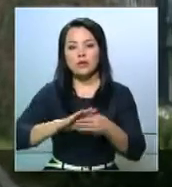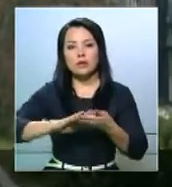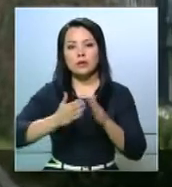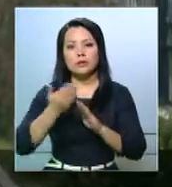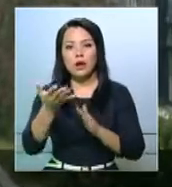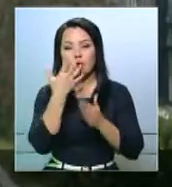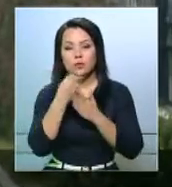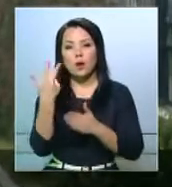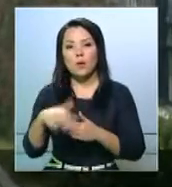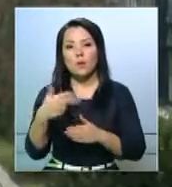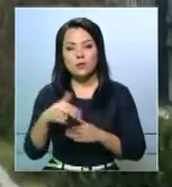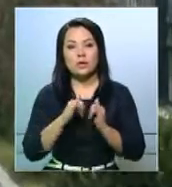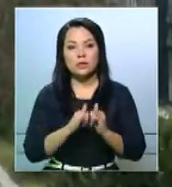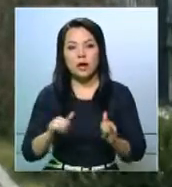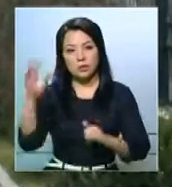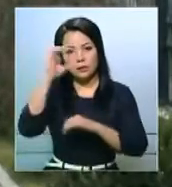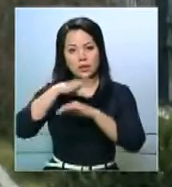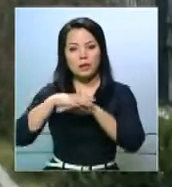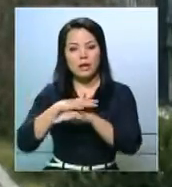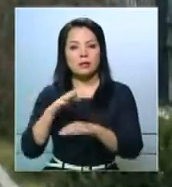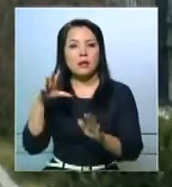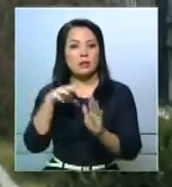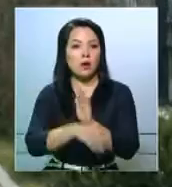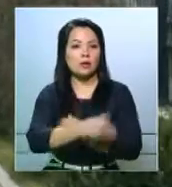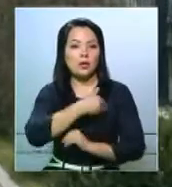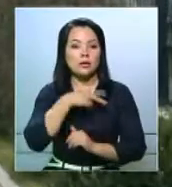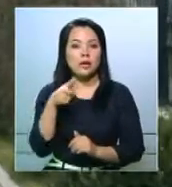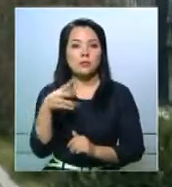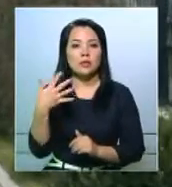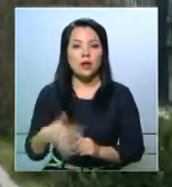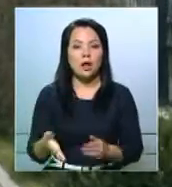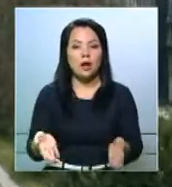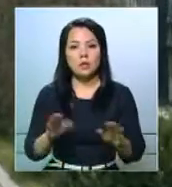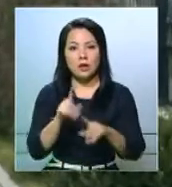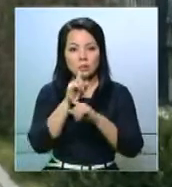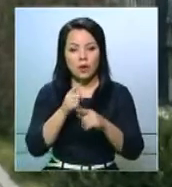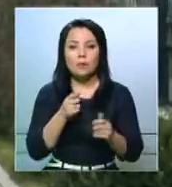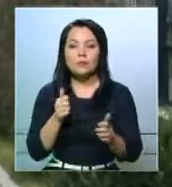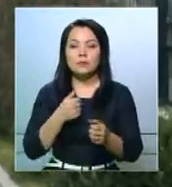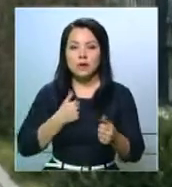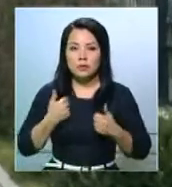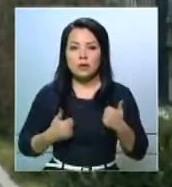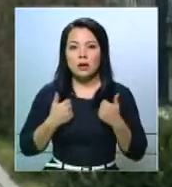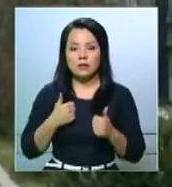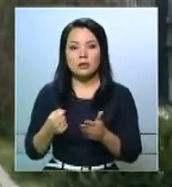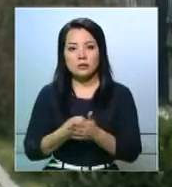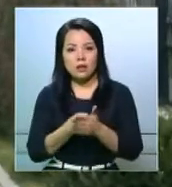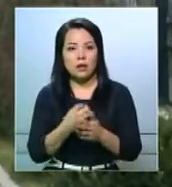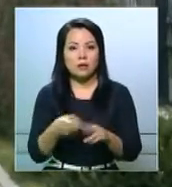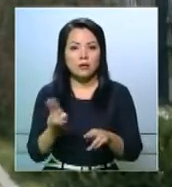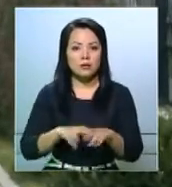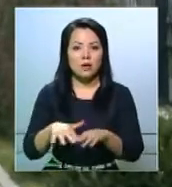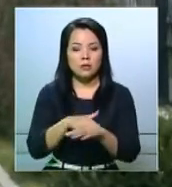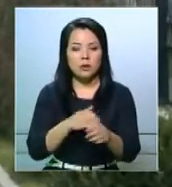30 дамыған елдің қатарына кіру туралы тапсырманы 2050 жылға қалдырмайтынын қадап айтты. Бірақ қаржы дағдарысына жұмыла